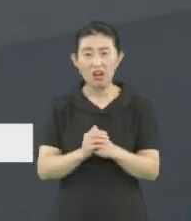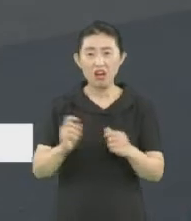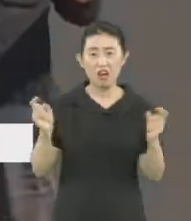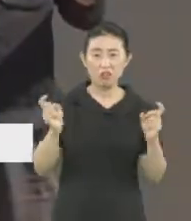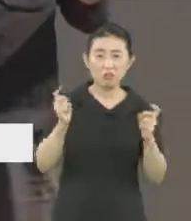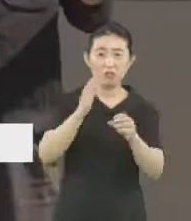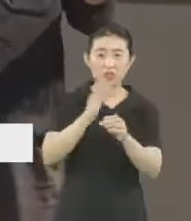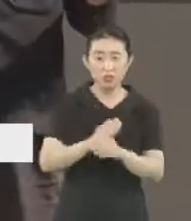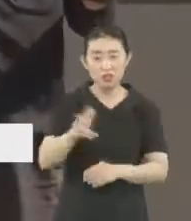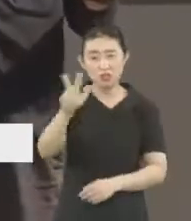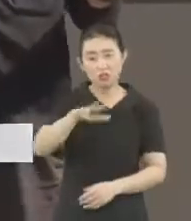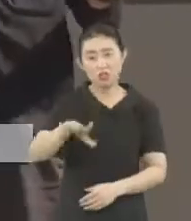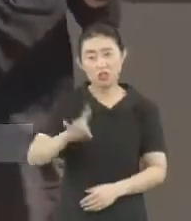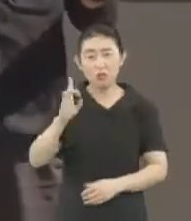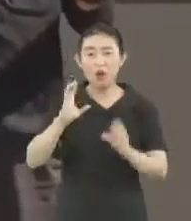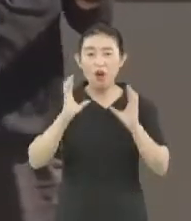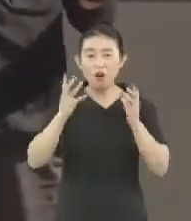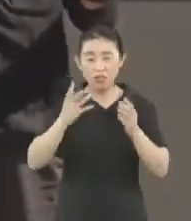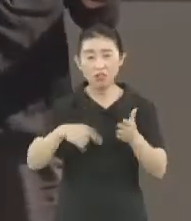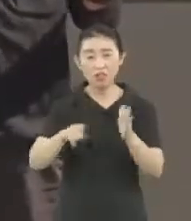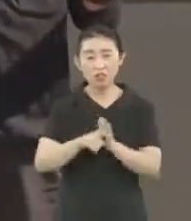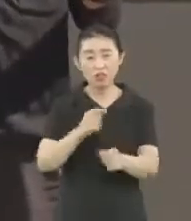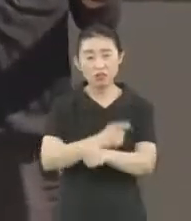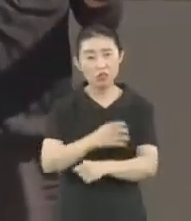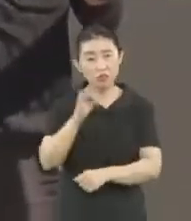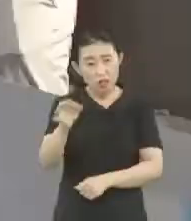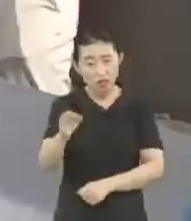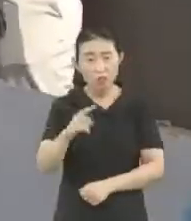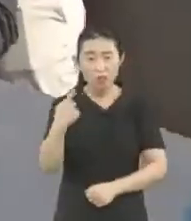가운데 전국 최초의 어린이 용돈 수당 논란은